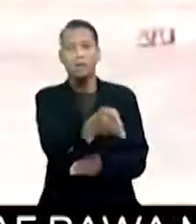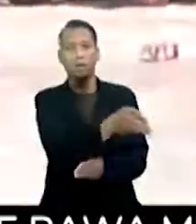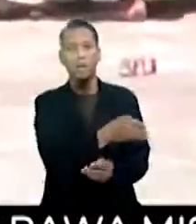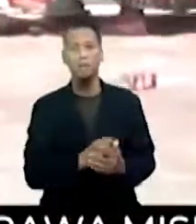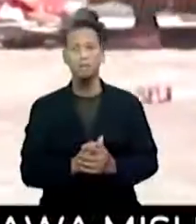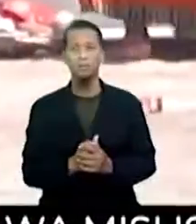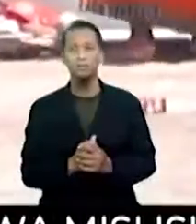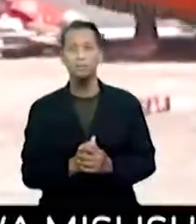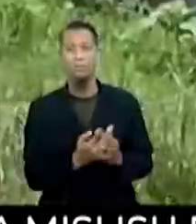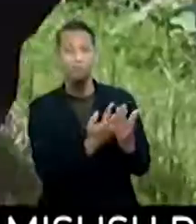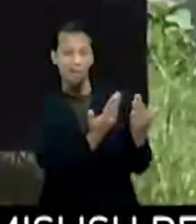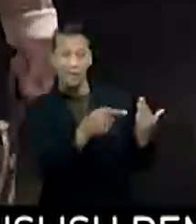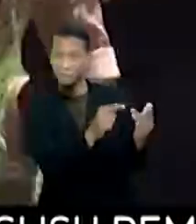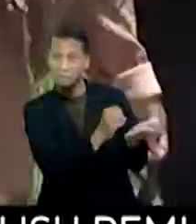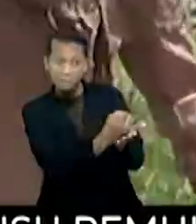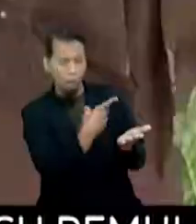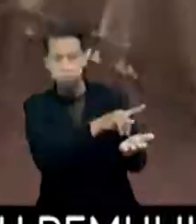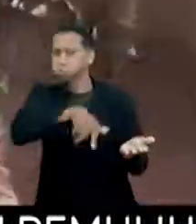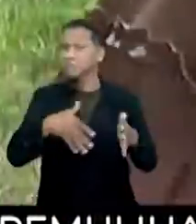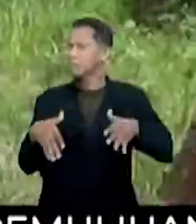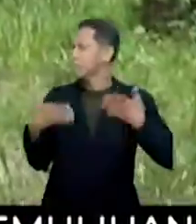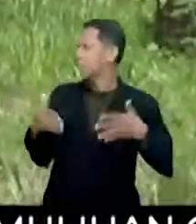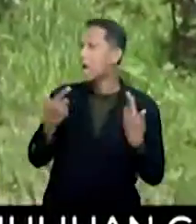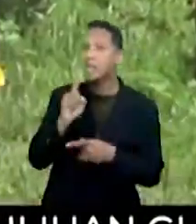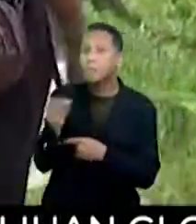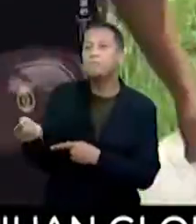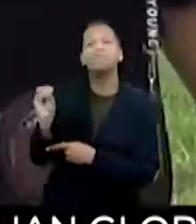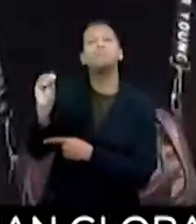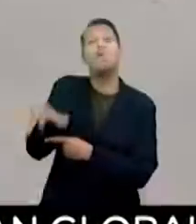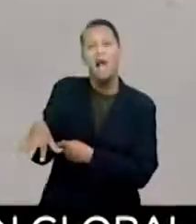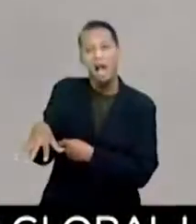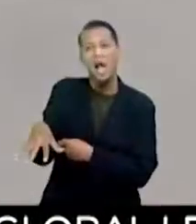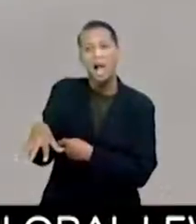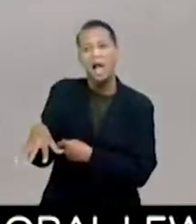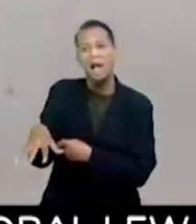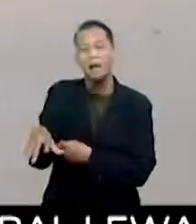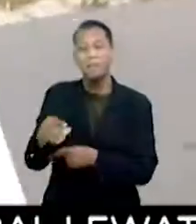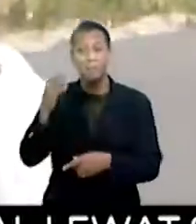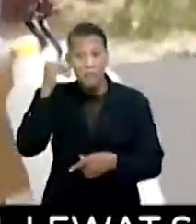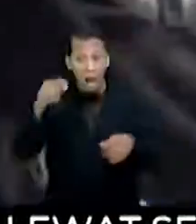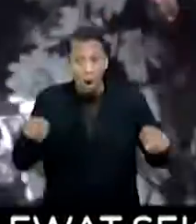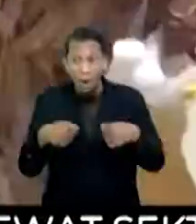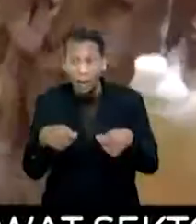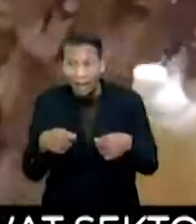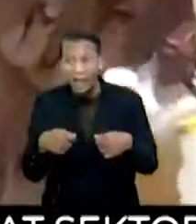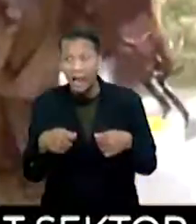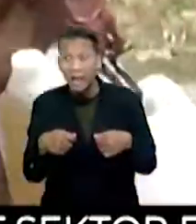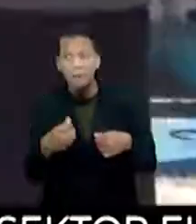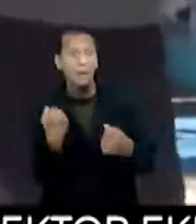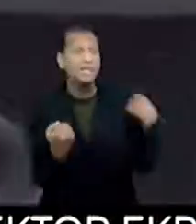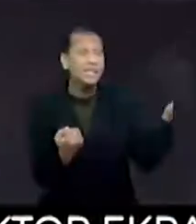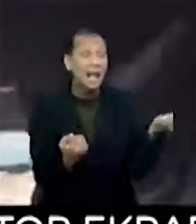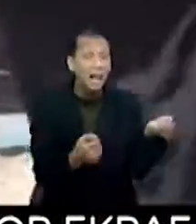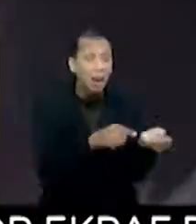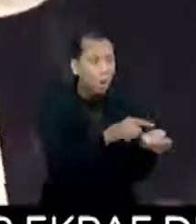Warga mengaku senang dengan penyelenggaraan operasi pasar minyak goreng murah mengingat stok minyak goreng murah langka di pasaran dan harga kebutuhan pokok